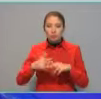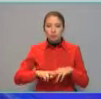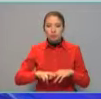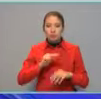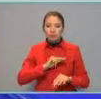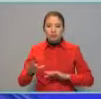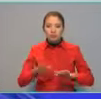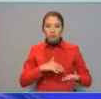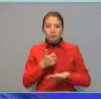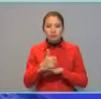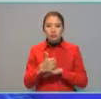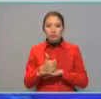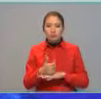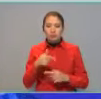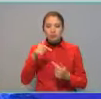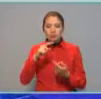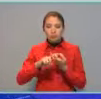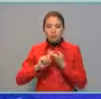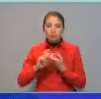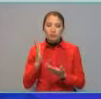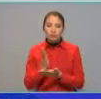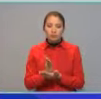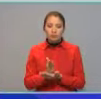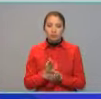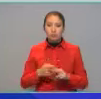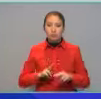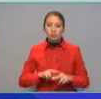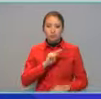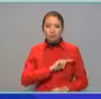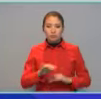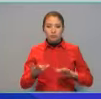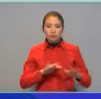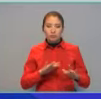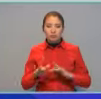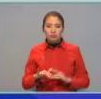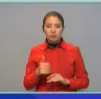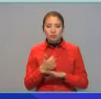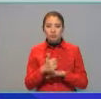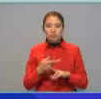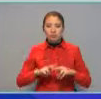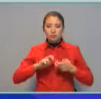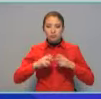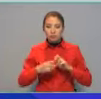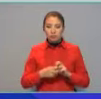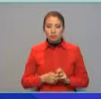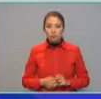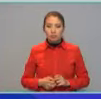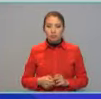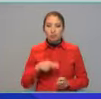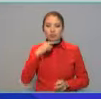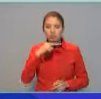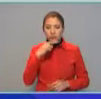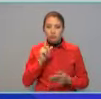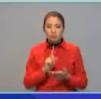де қатысы бар деп ойлаймын. Сондықтан атқарушы билік бұл мәселені жете көңіл бөле отырып